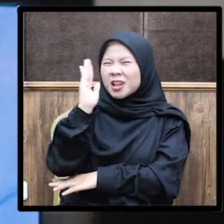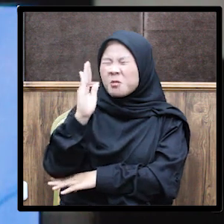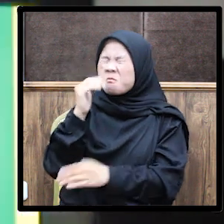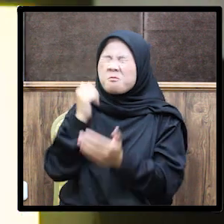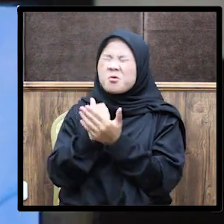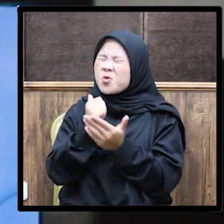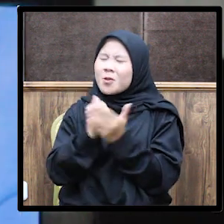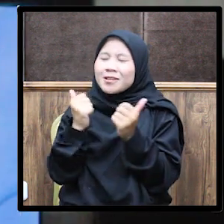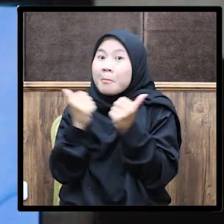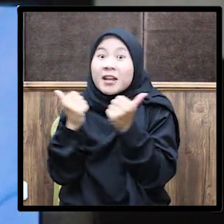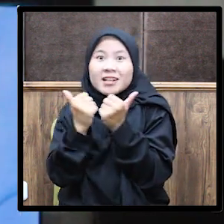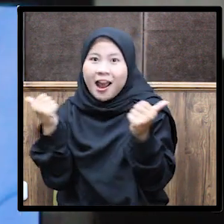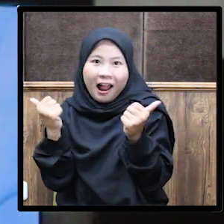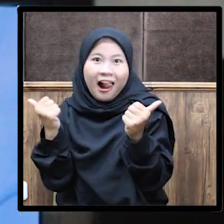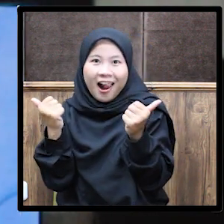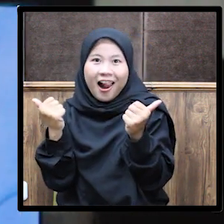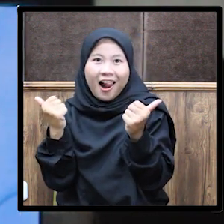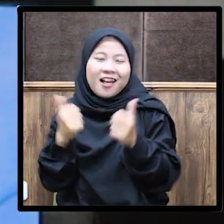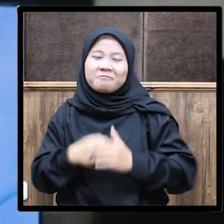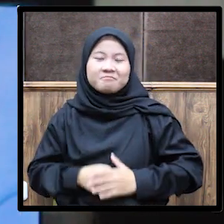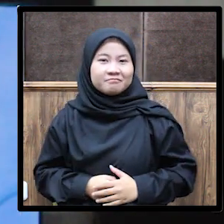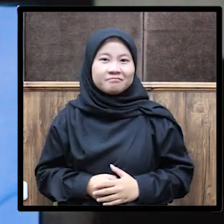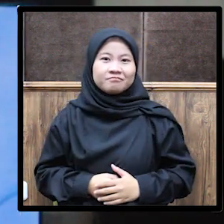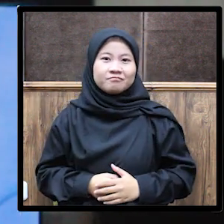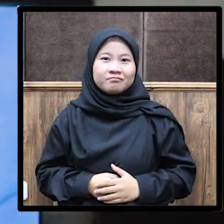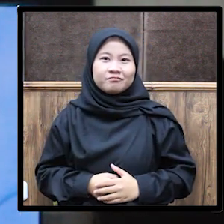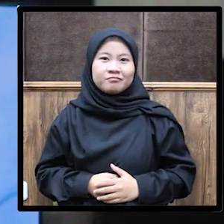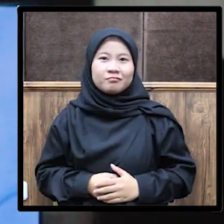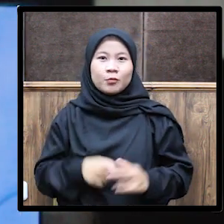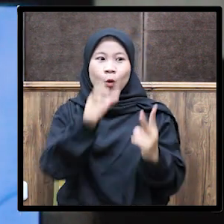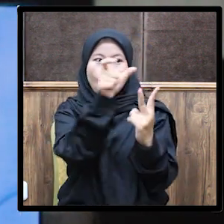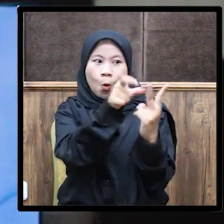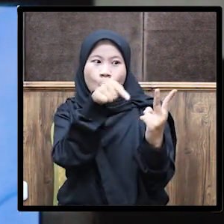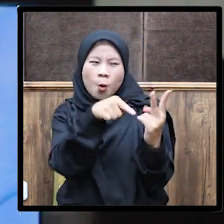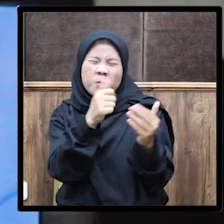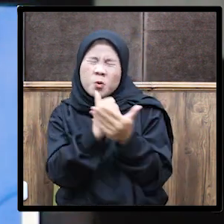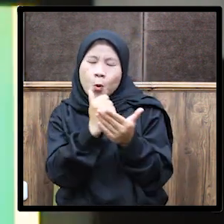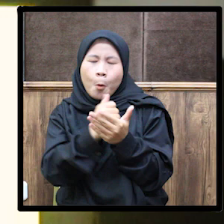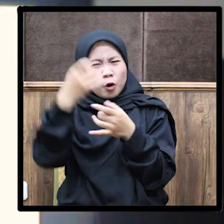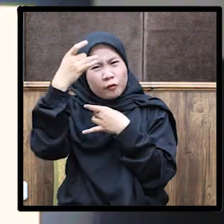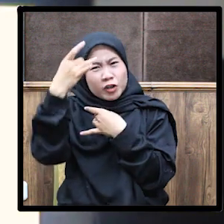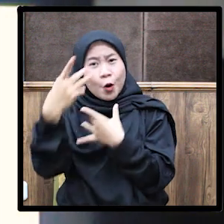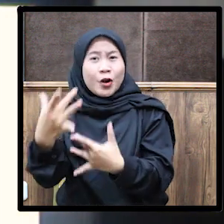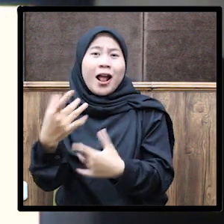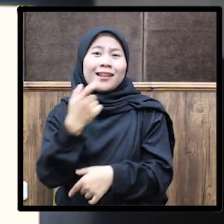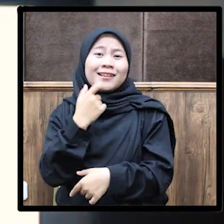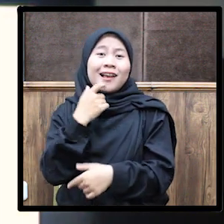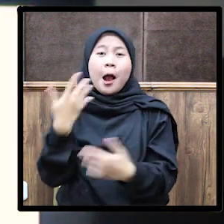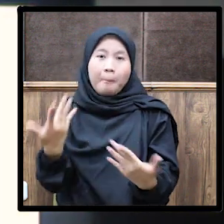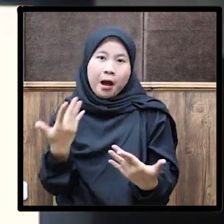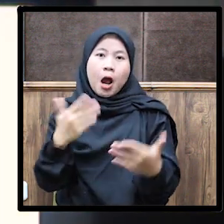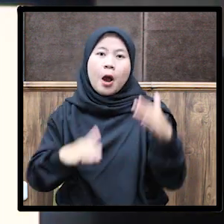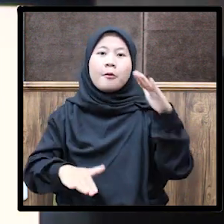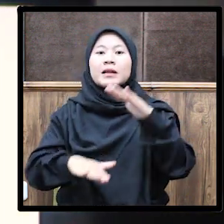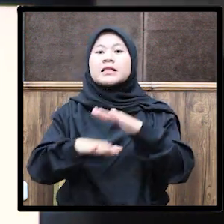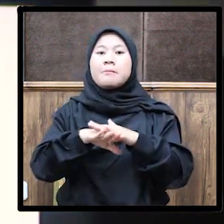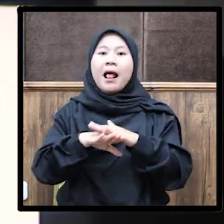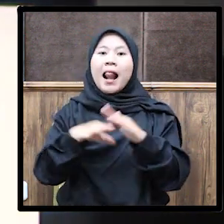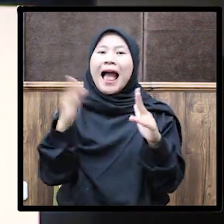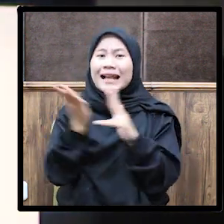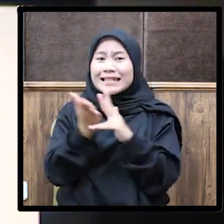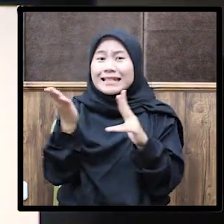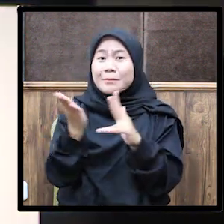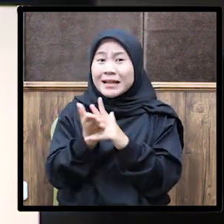dan cukup profesional di bidangnya, begitu, terkait dengan pemenuhan hak aksesibilitas, pemenuhan